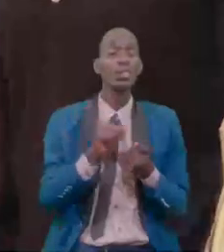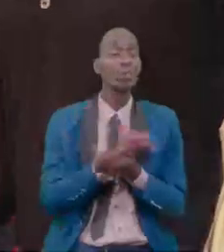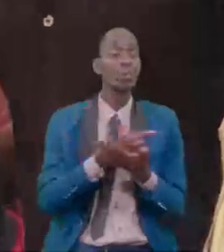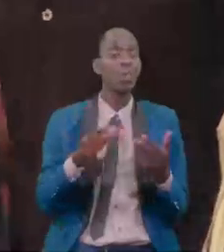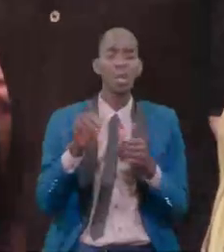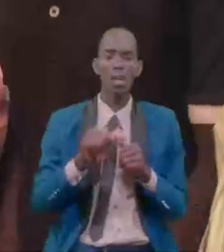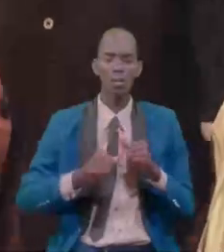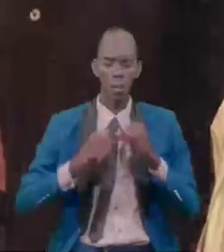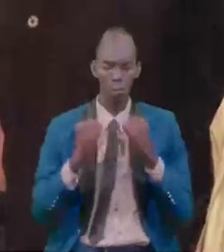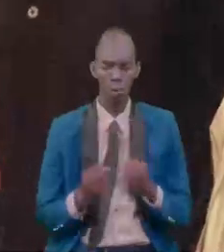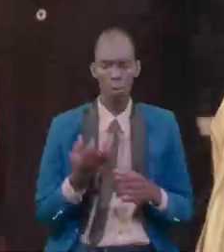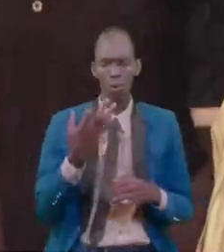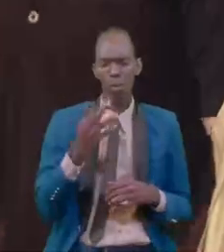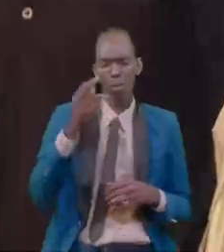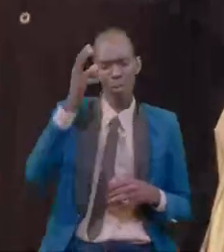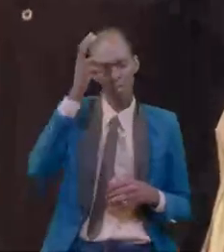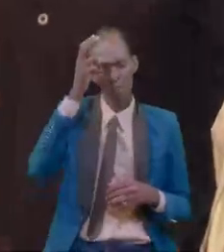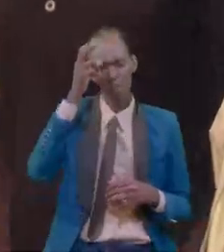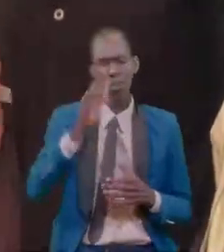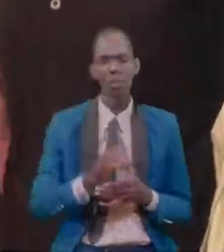Il détruit tout pouvoir de Satan.